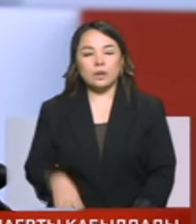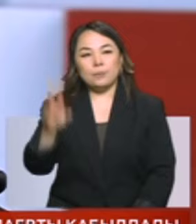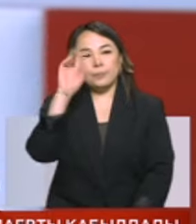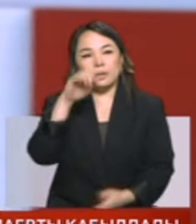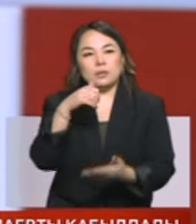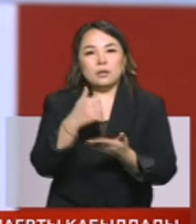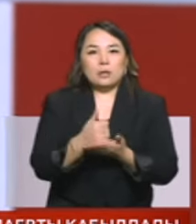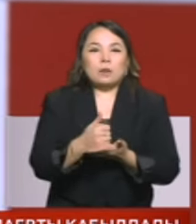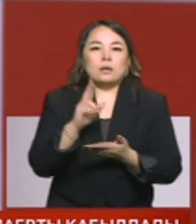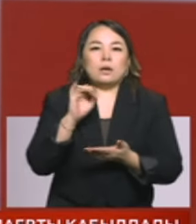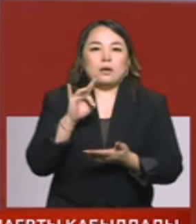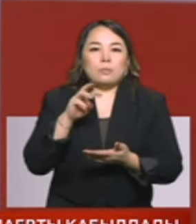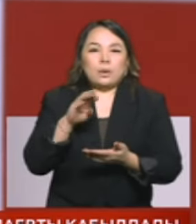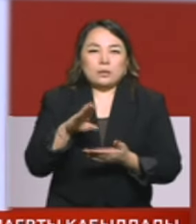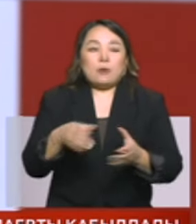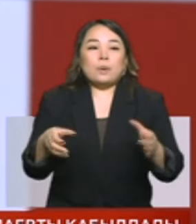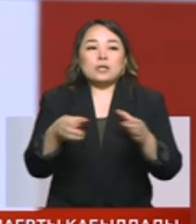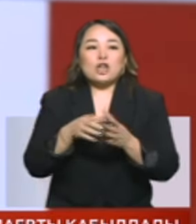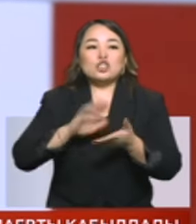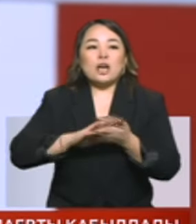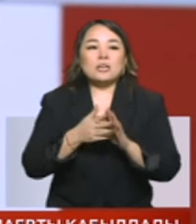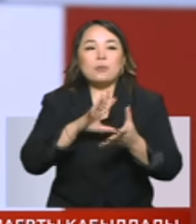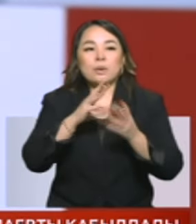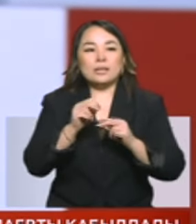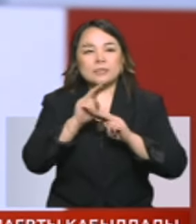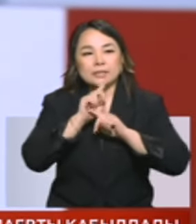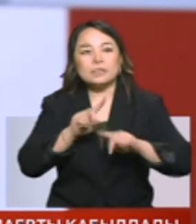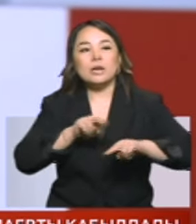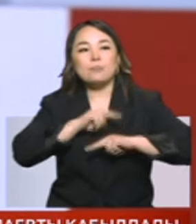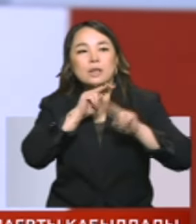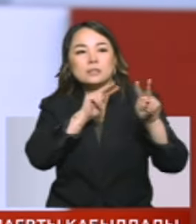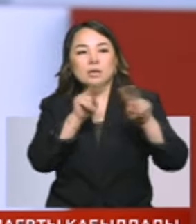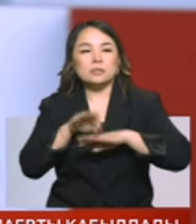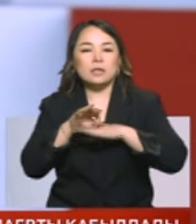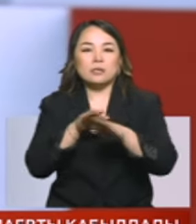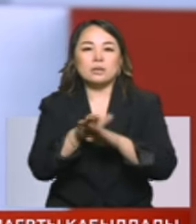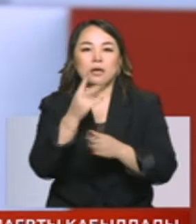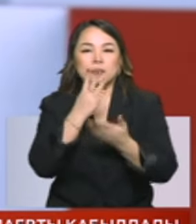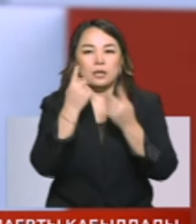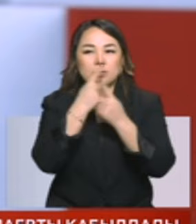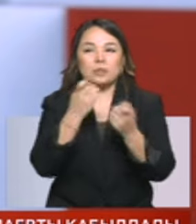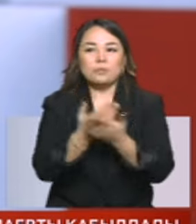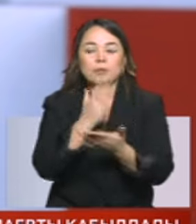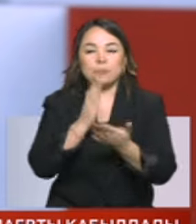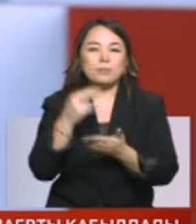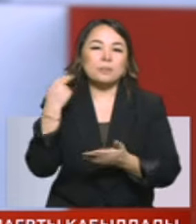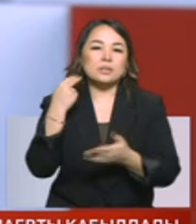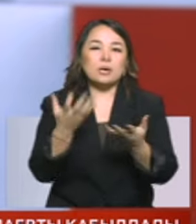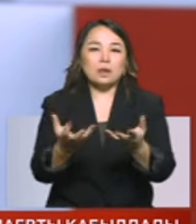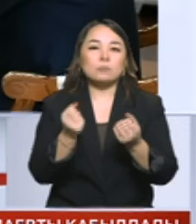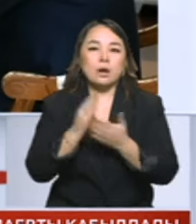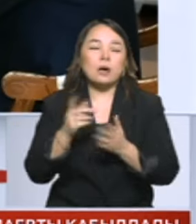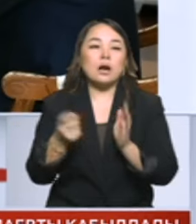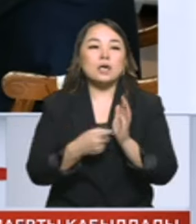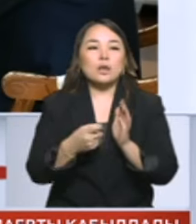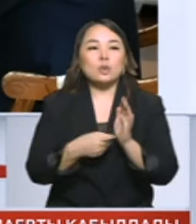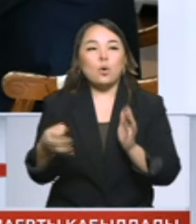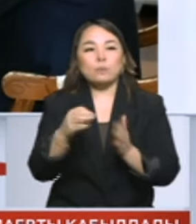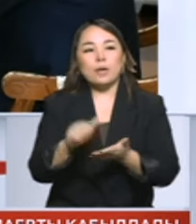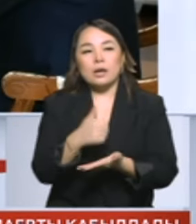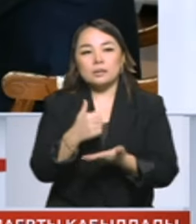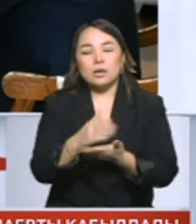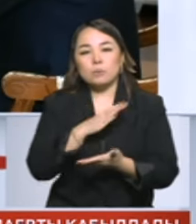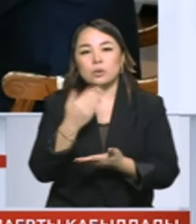Мемлекет басшысы Қармет компаниясындағы жағдайды ерекше бақылауға алу қажет екенін айтты. Ақордада президент қабылдауында Қарағанды облысының әкімі